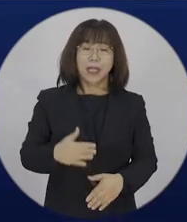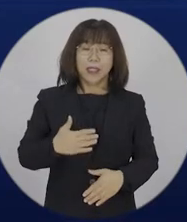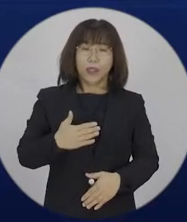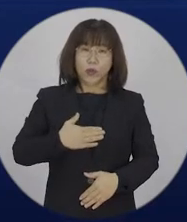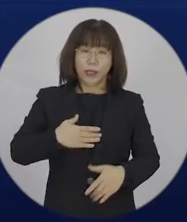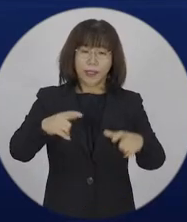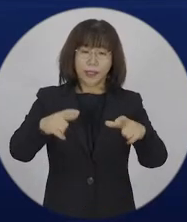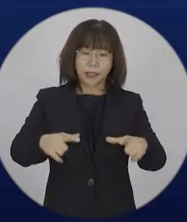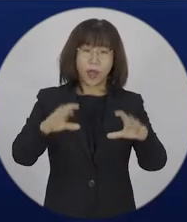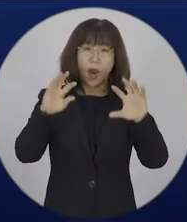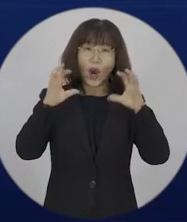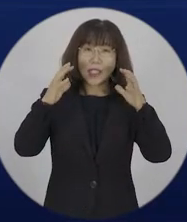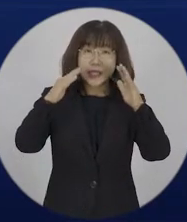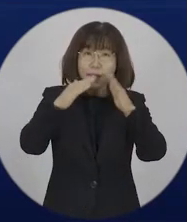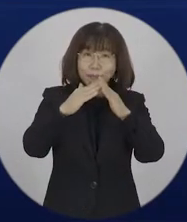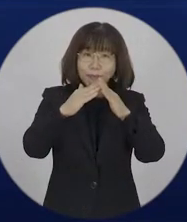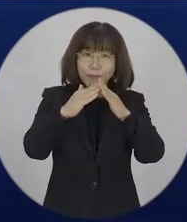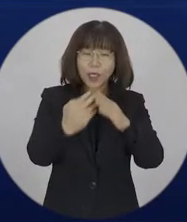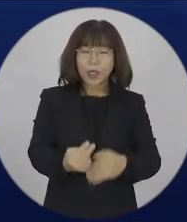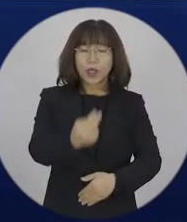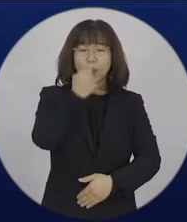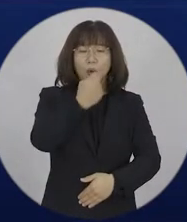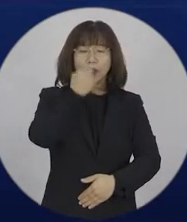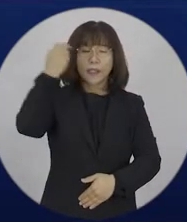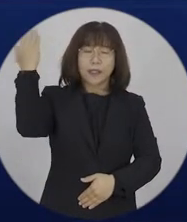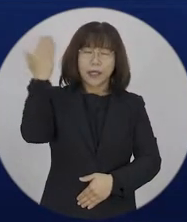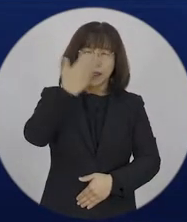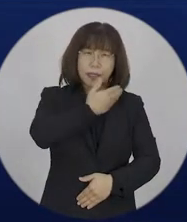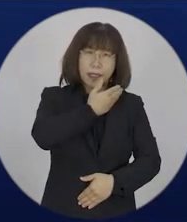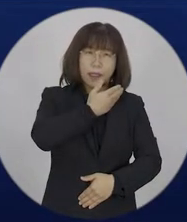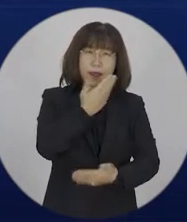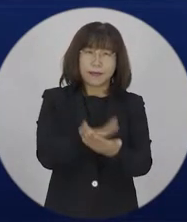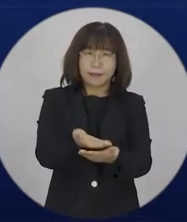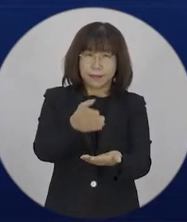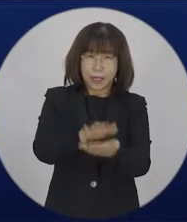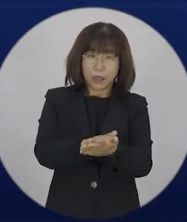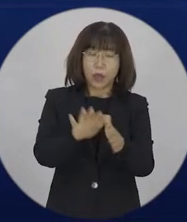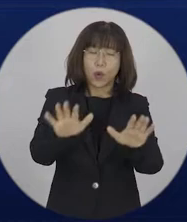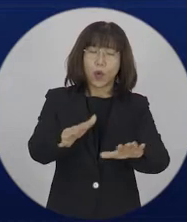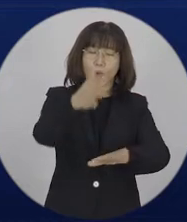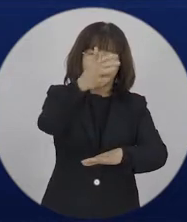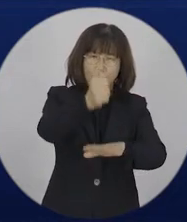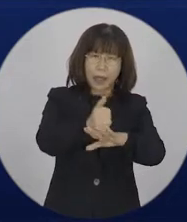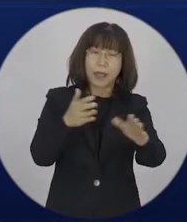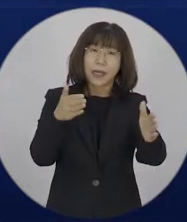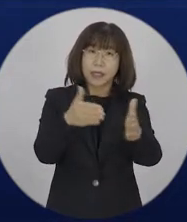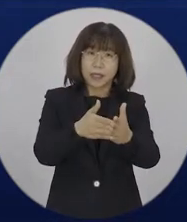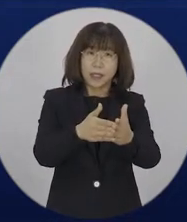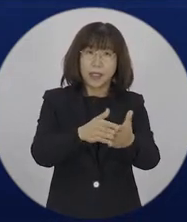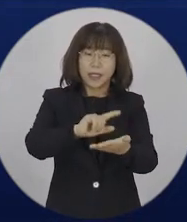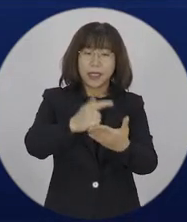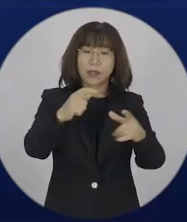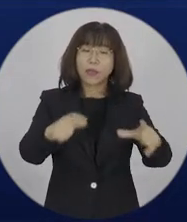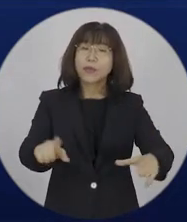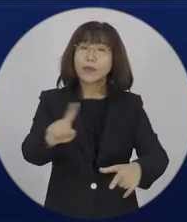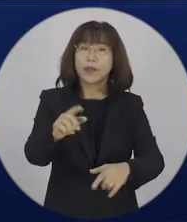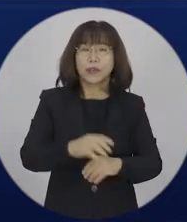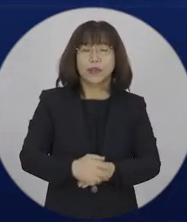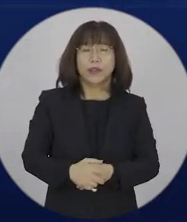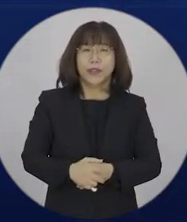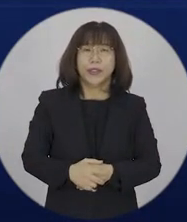우리 지역 어린이 집들이 공기청정 지대로 거듭납니다 강소 군은 올해 말까지 지역 내 어린이집